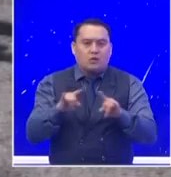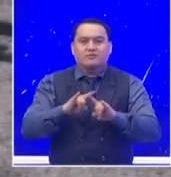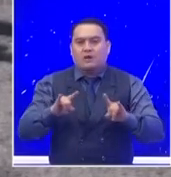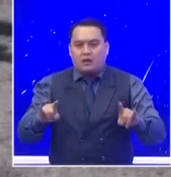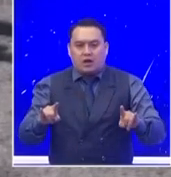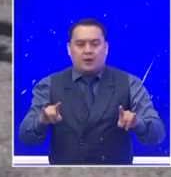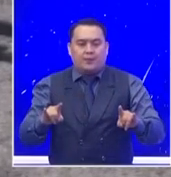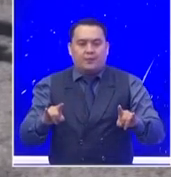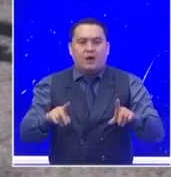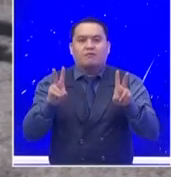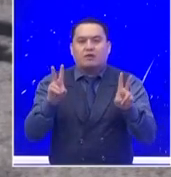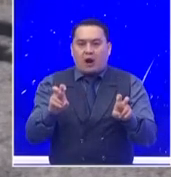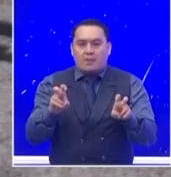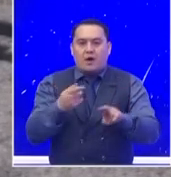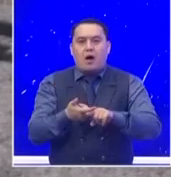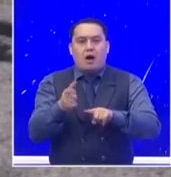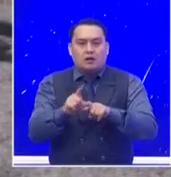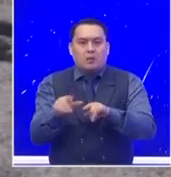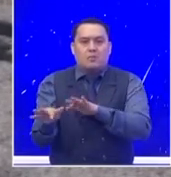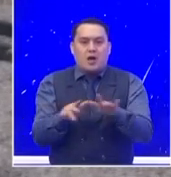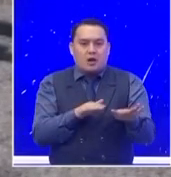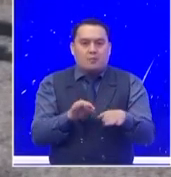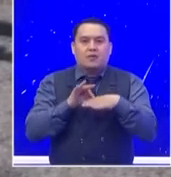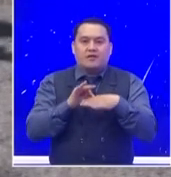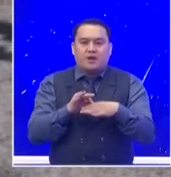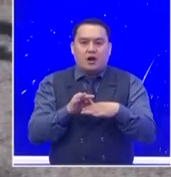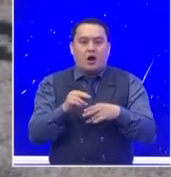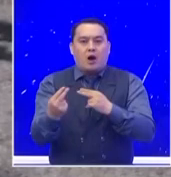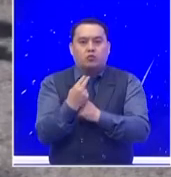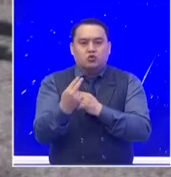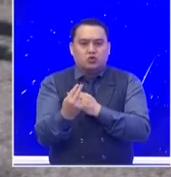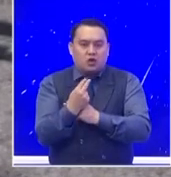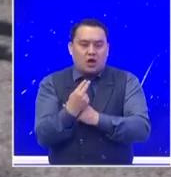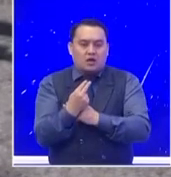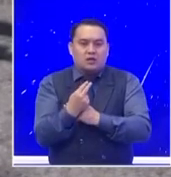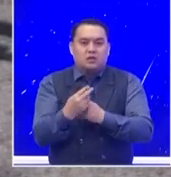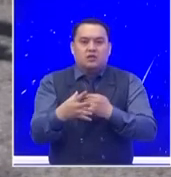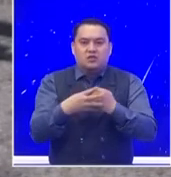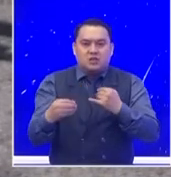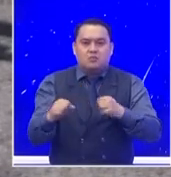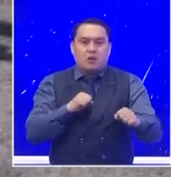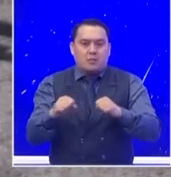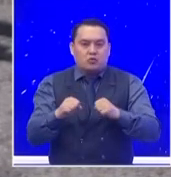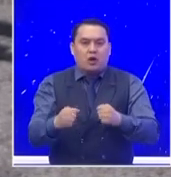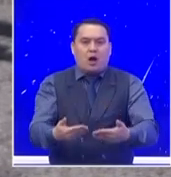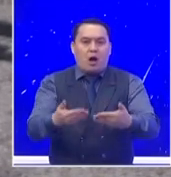садах. В рамках данных мероприятий будут проведены открытые уроки, сейсмотренировки,